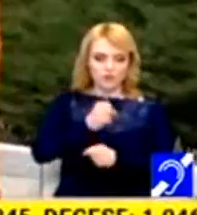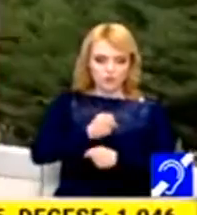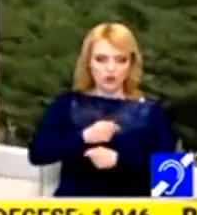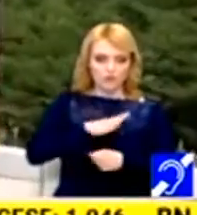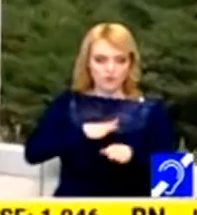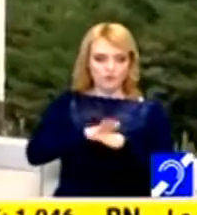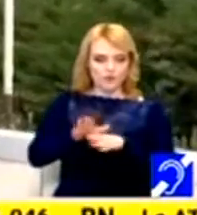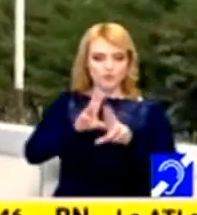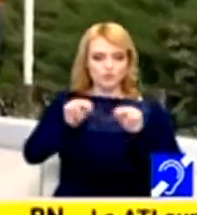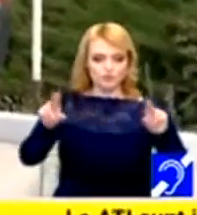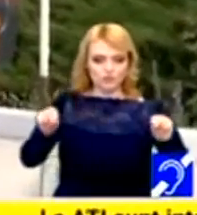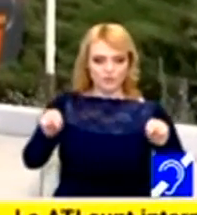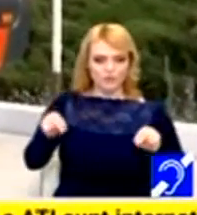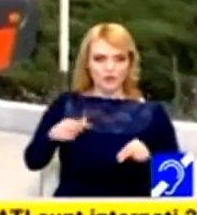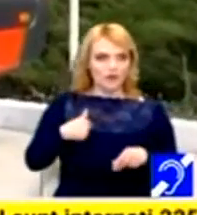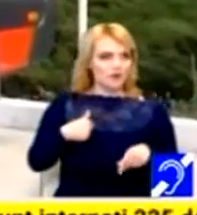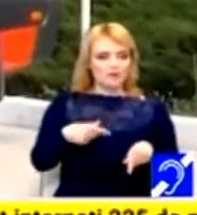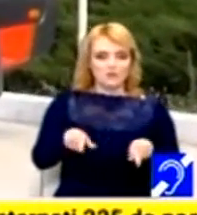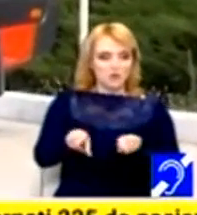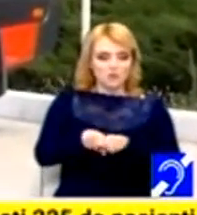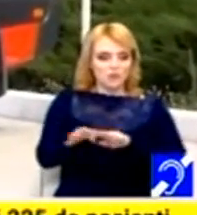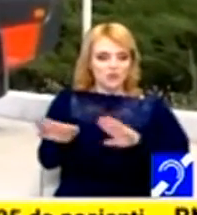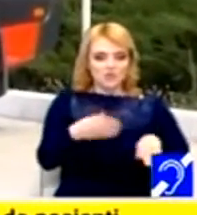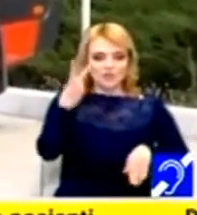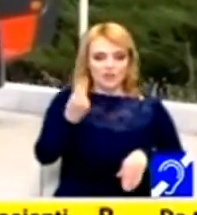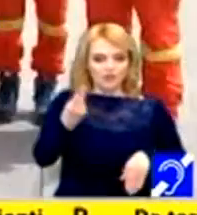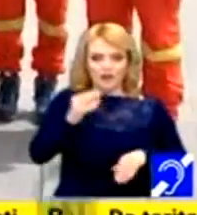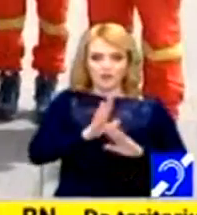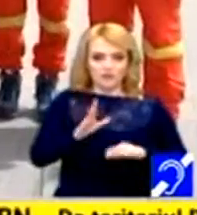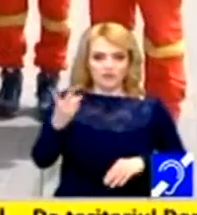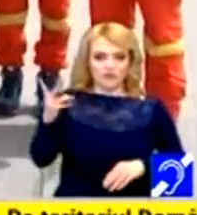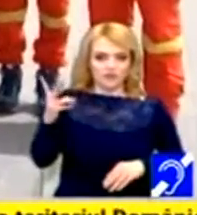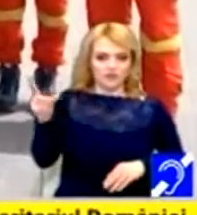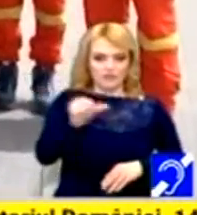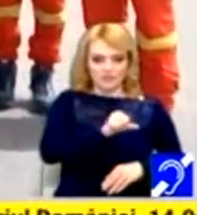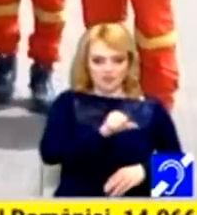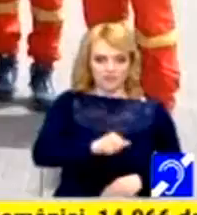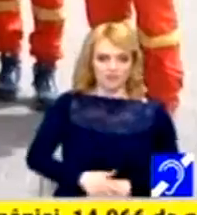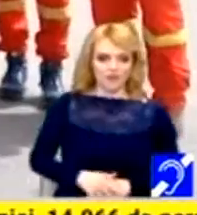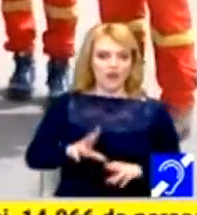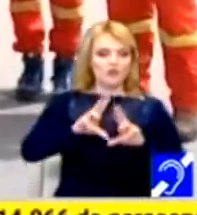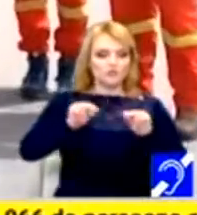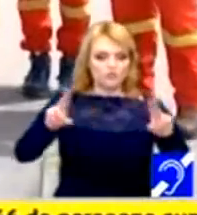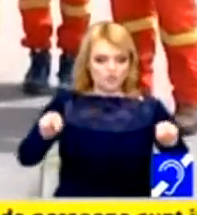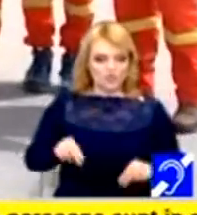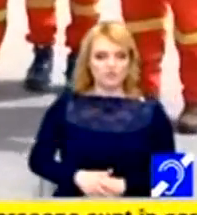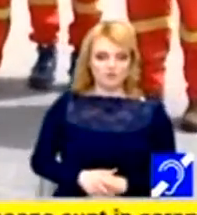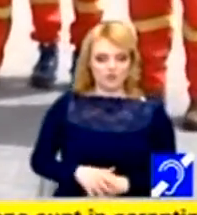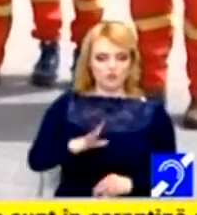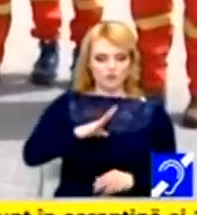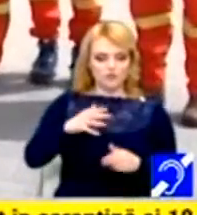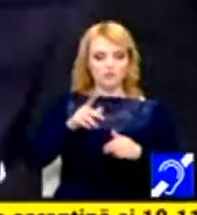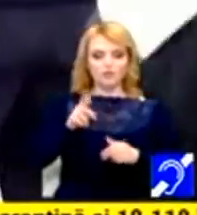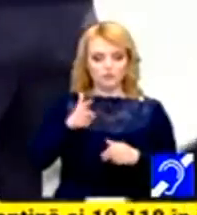îndeplinită cu succes. Mi se pare că au trecut două zile, nu două săptămâni. Succesul misiunii se datorează și faptului că au fost chiar din prima zi o echipă